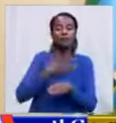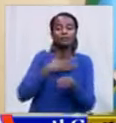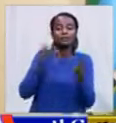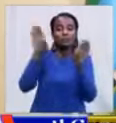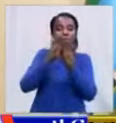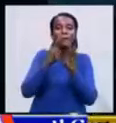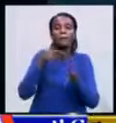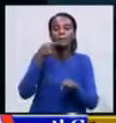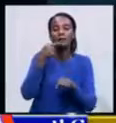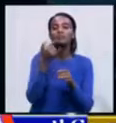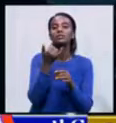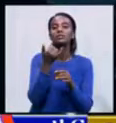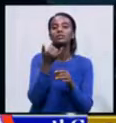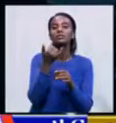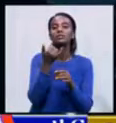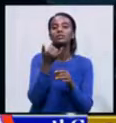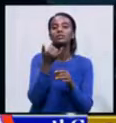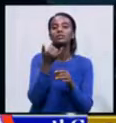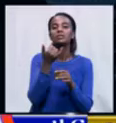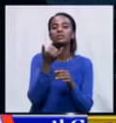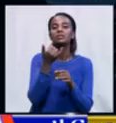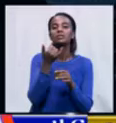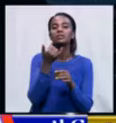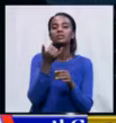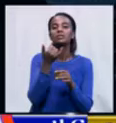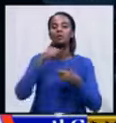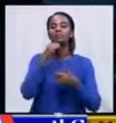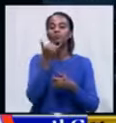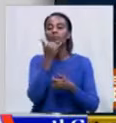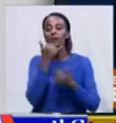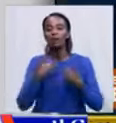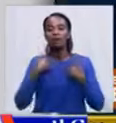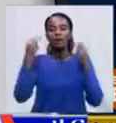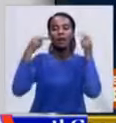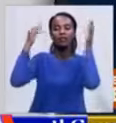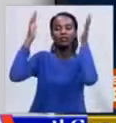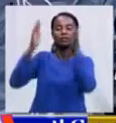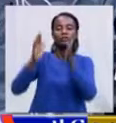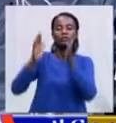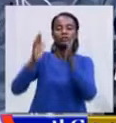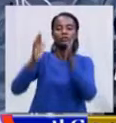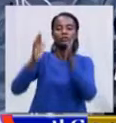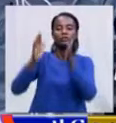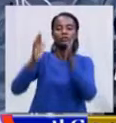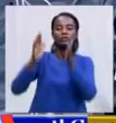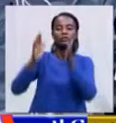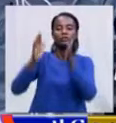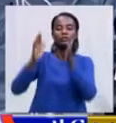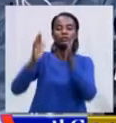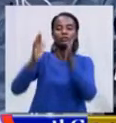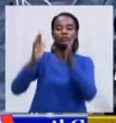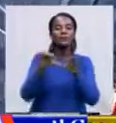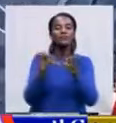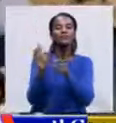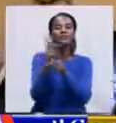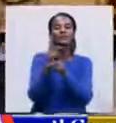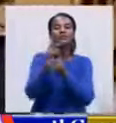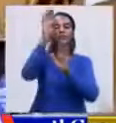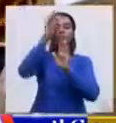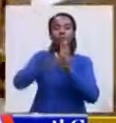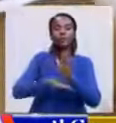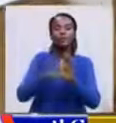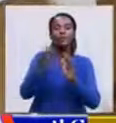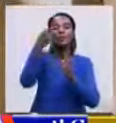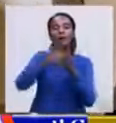የሚለው አባባል ስህተት ነው። ቫይረሱ ለኛ አልመጣም ጥፋት ላለበትና ኃጢያተኛ ለሆነ ነው የሚመጣው በሚል የሚደረጉ የጥንቃቄ